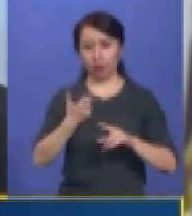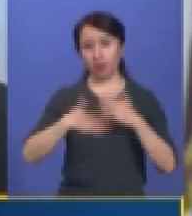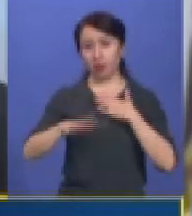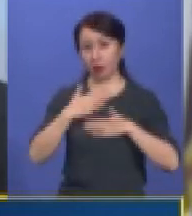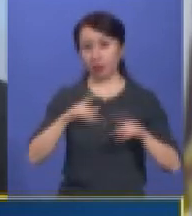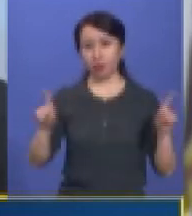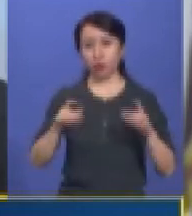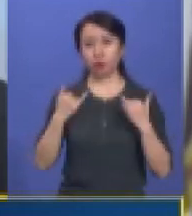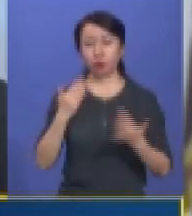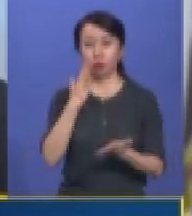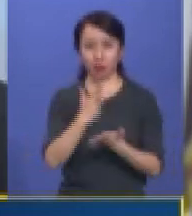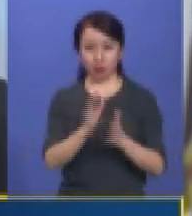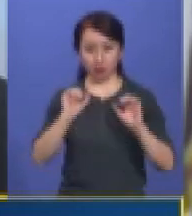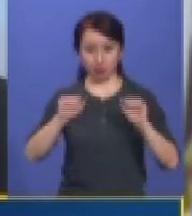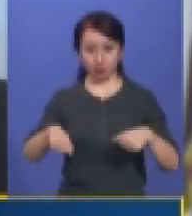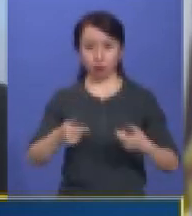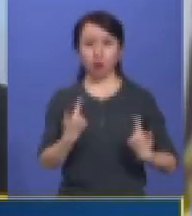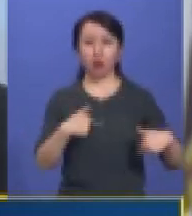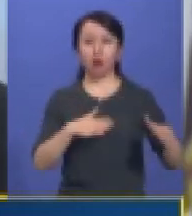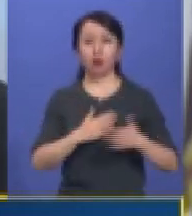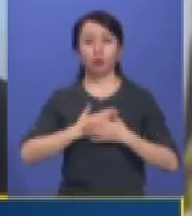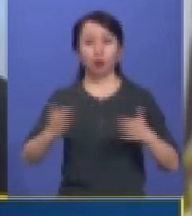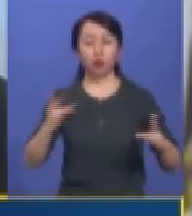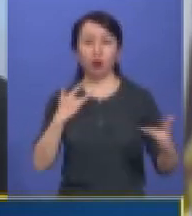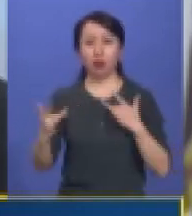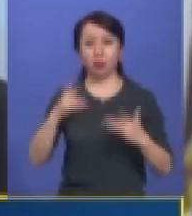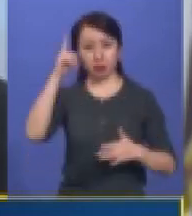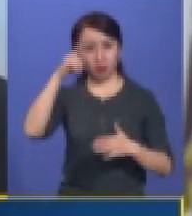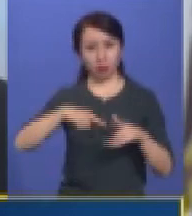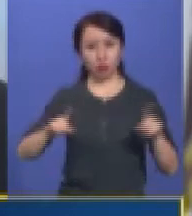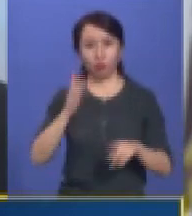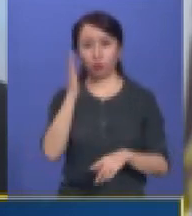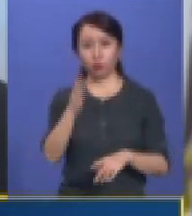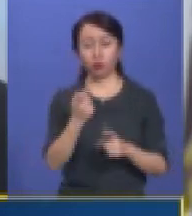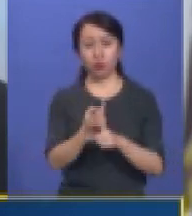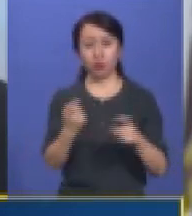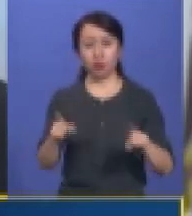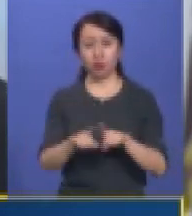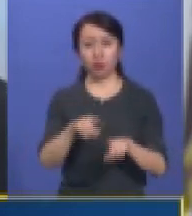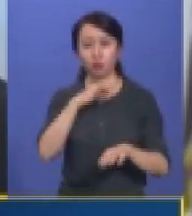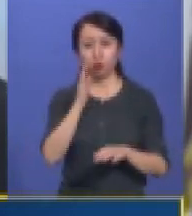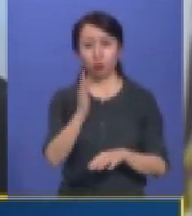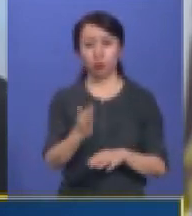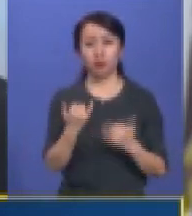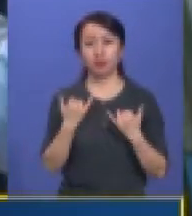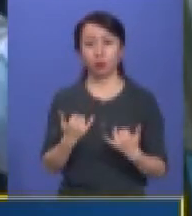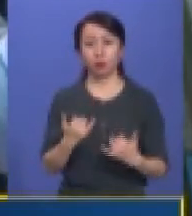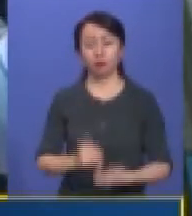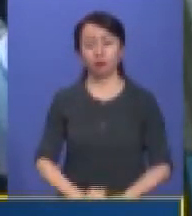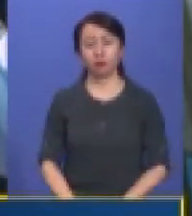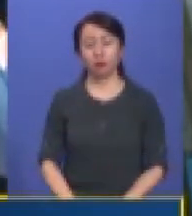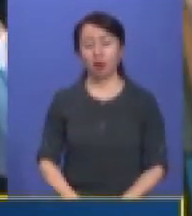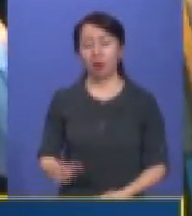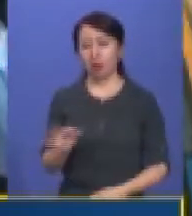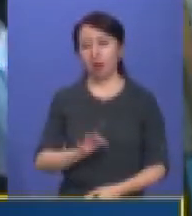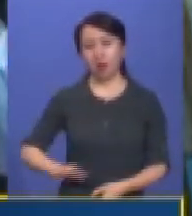сегодня появилась возможность организовать большой концерт. Надеемся, что в будущем зрителей будет столько же, сколько и сегодня. Областная